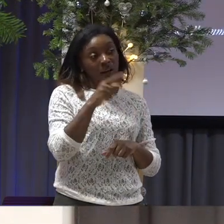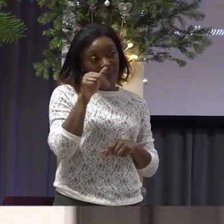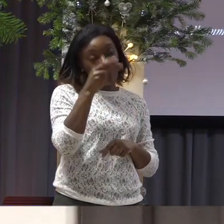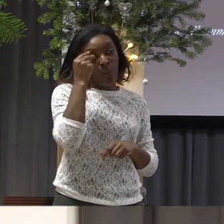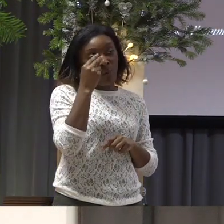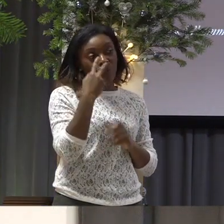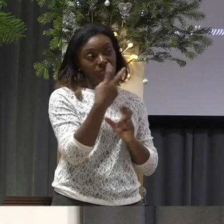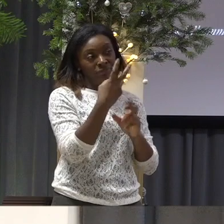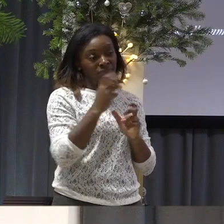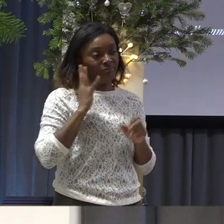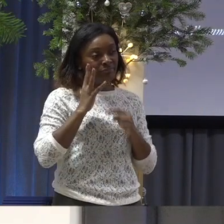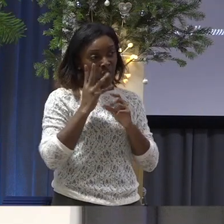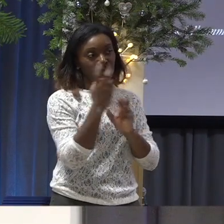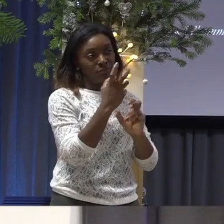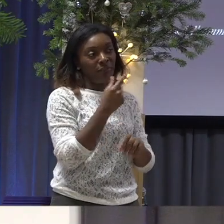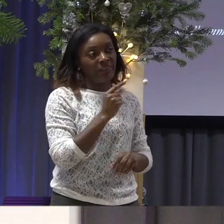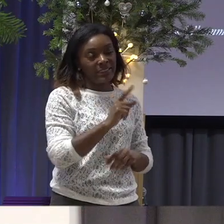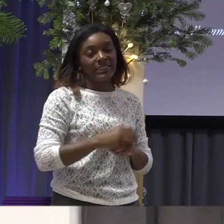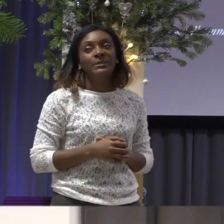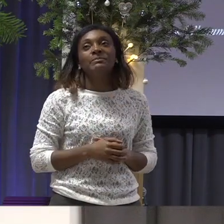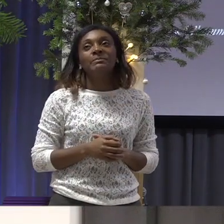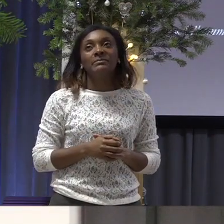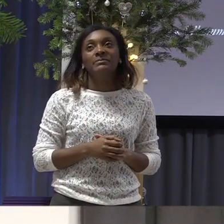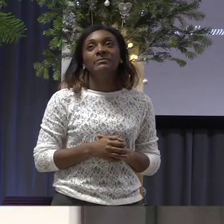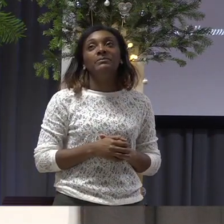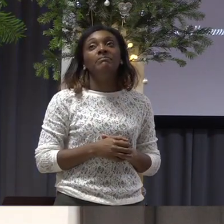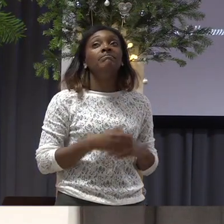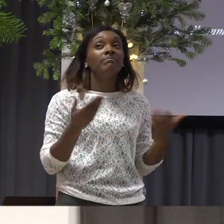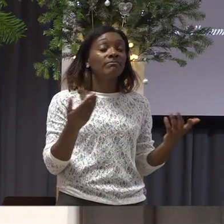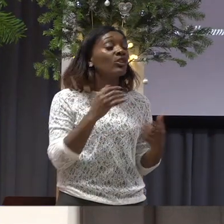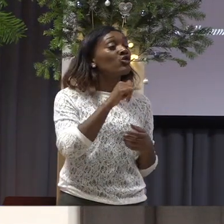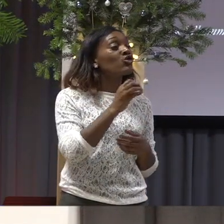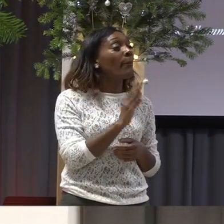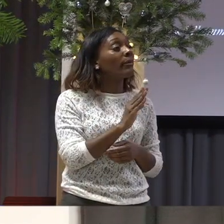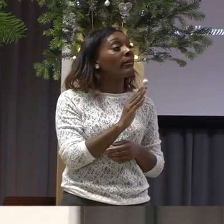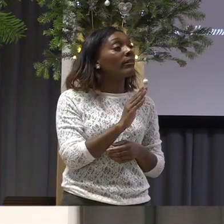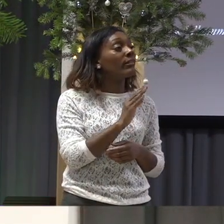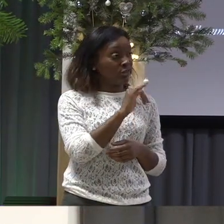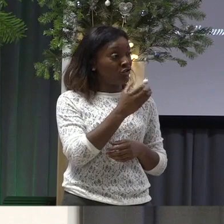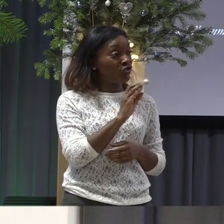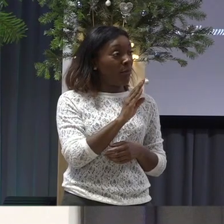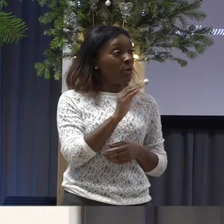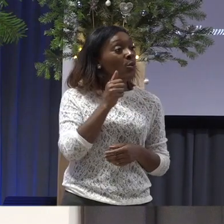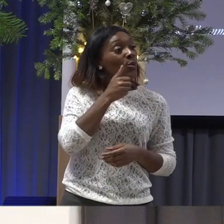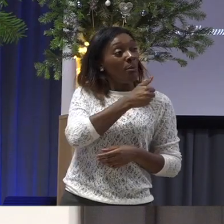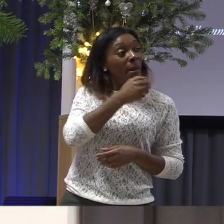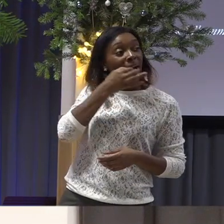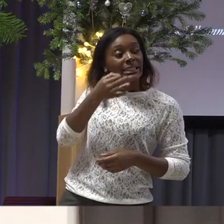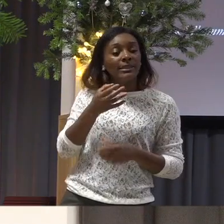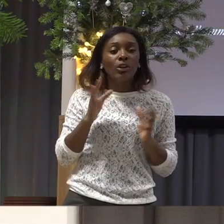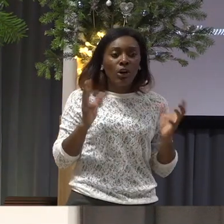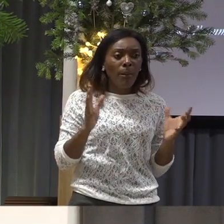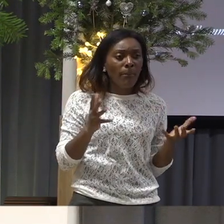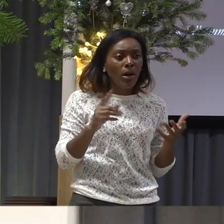C'est déjà Job qui disait, mais comment l'homme serait-il juste devant Dieu? Comment on serait juste devant Dieu? Autrement dit, si ça n'a pas marché